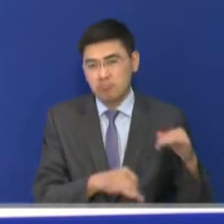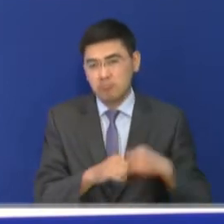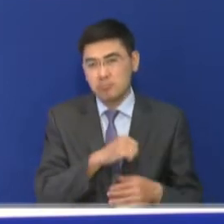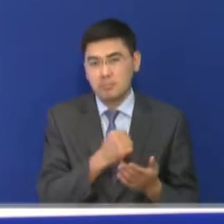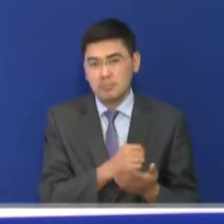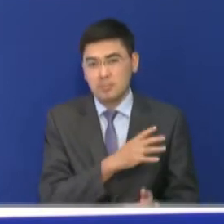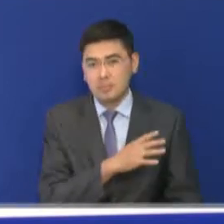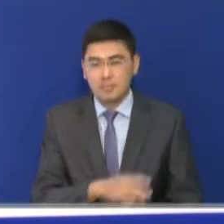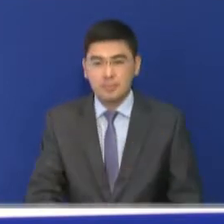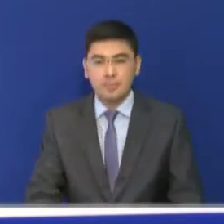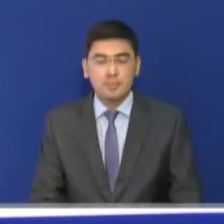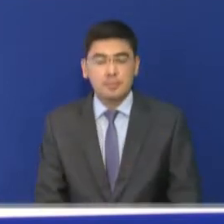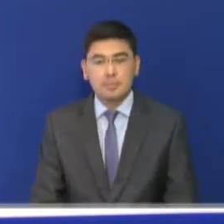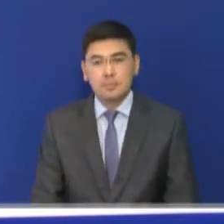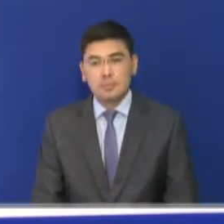мақұлданды.